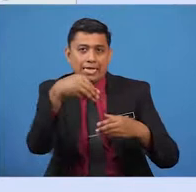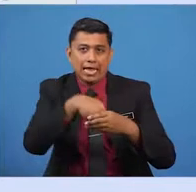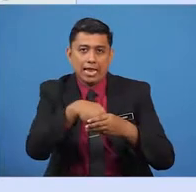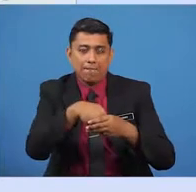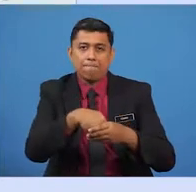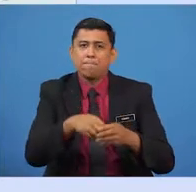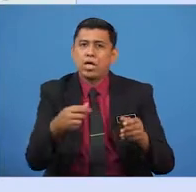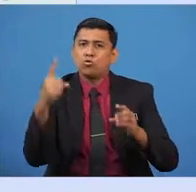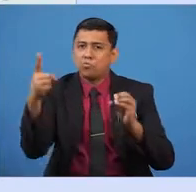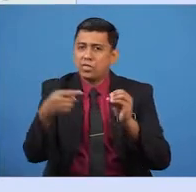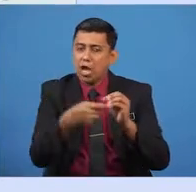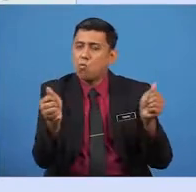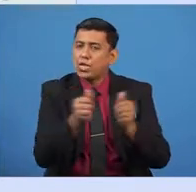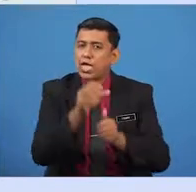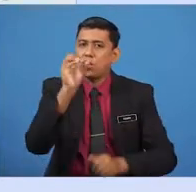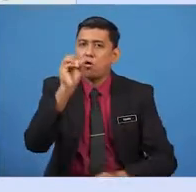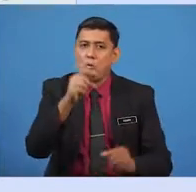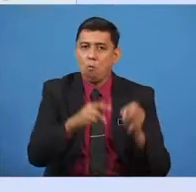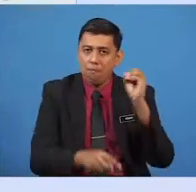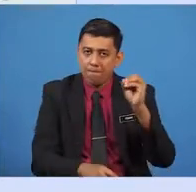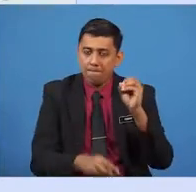untuk bersenyawa dengan ovum.